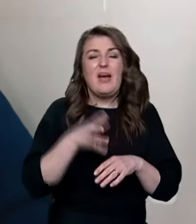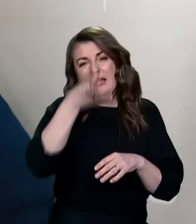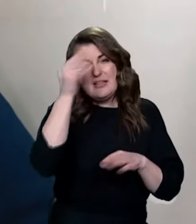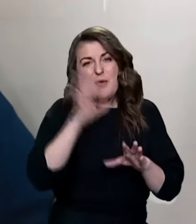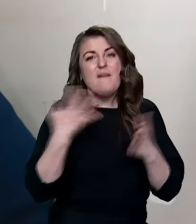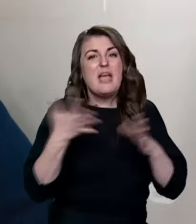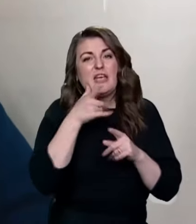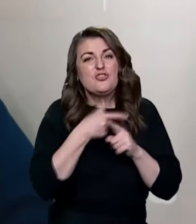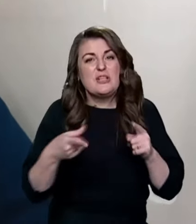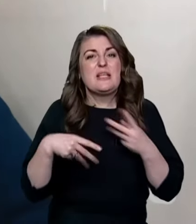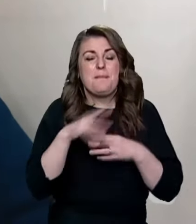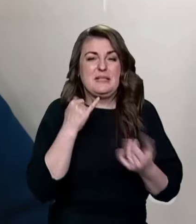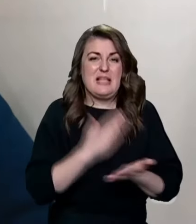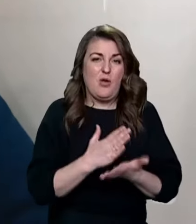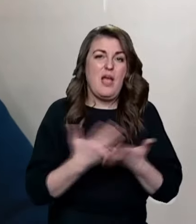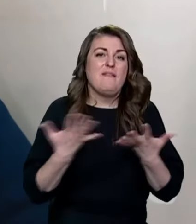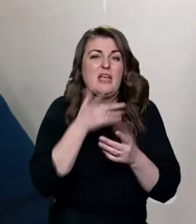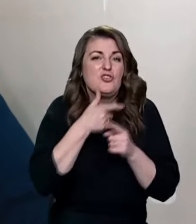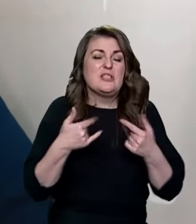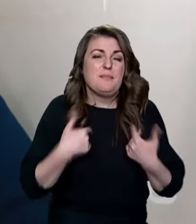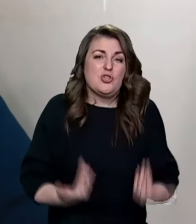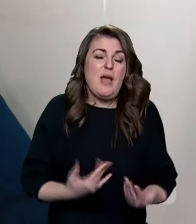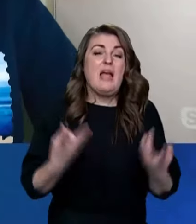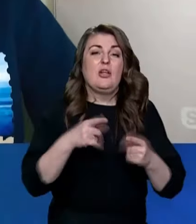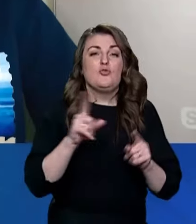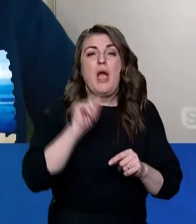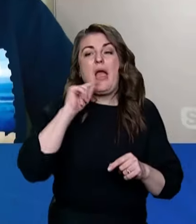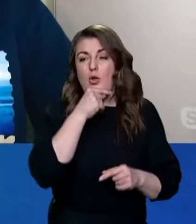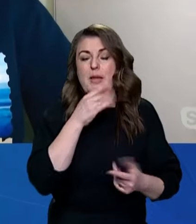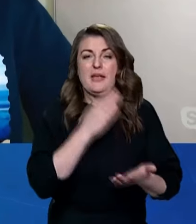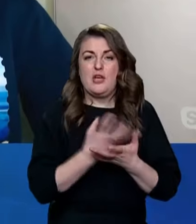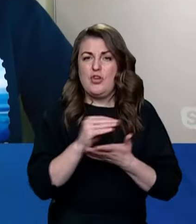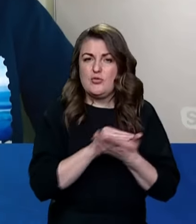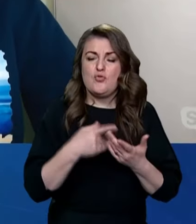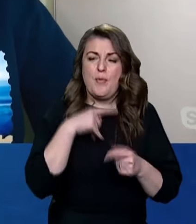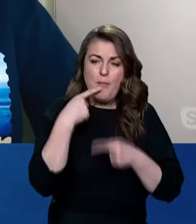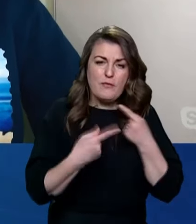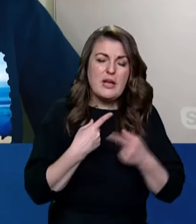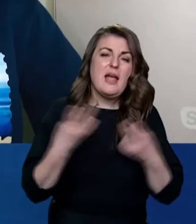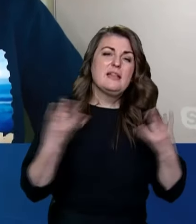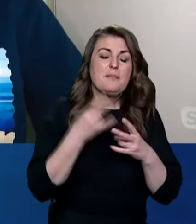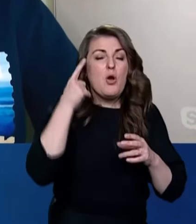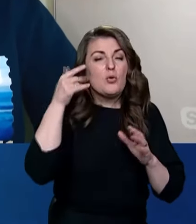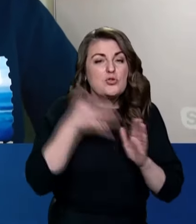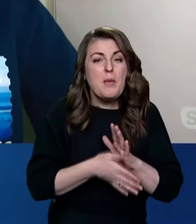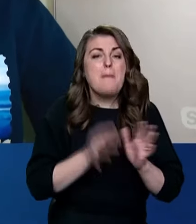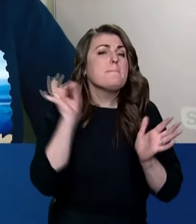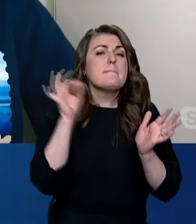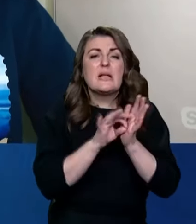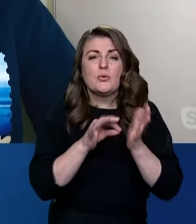забувати, в які часи ми знаходимося, які часи ми живемо. Для того, щоб економити, я ще раз хочу повторити, треба розуміти